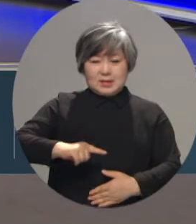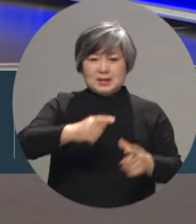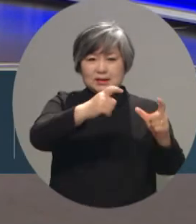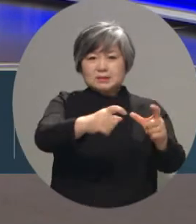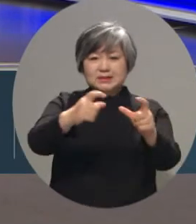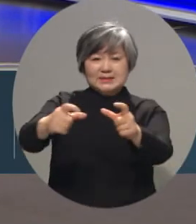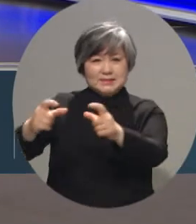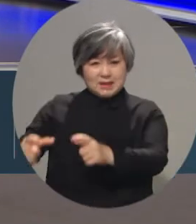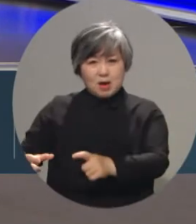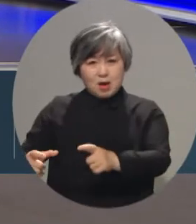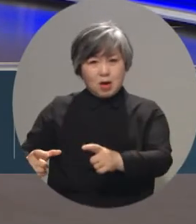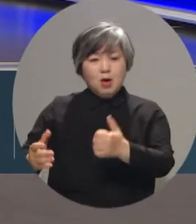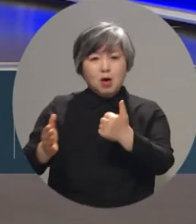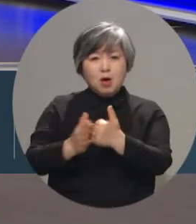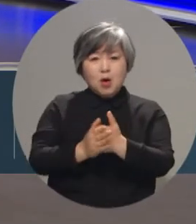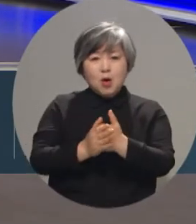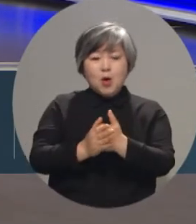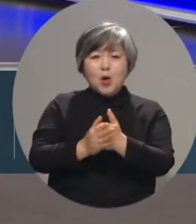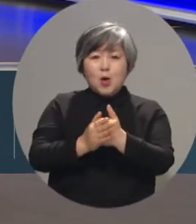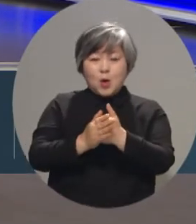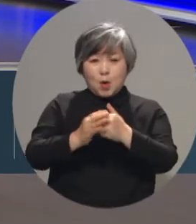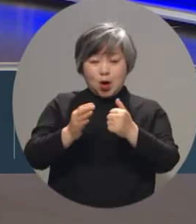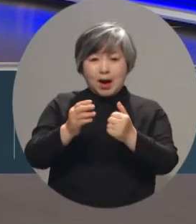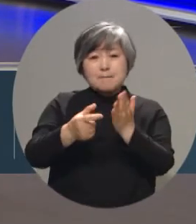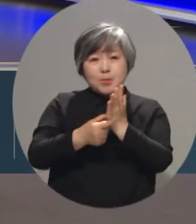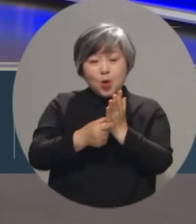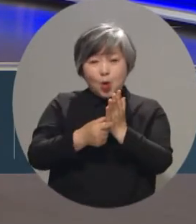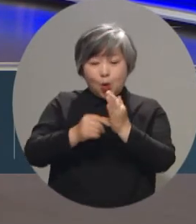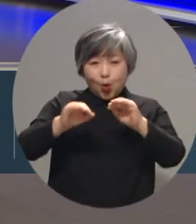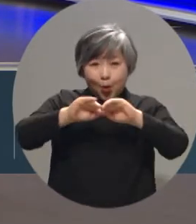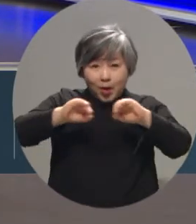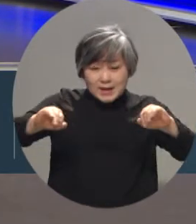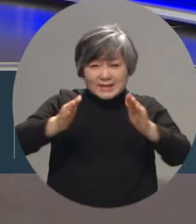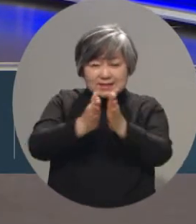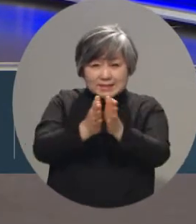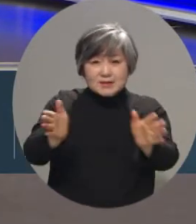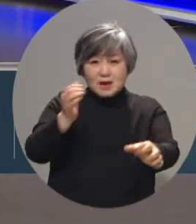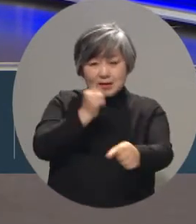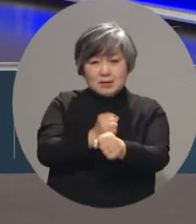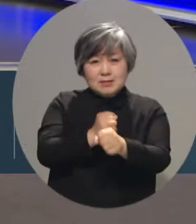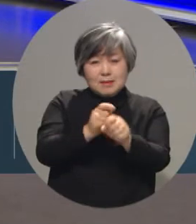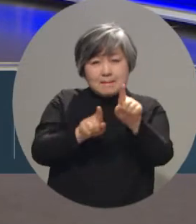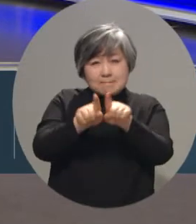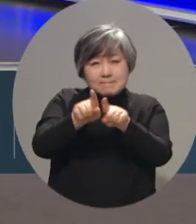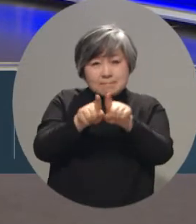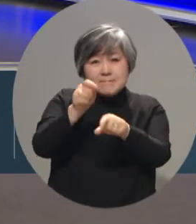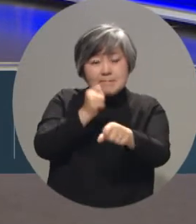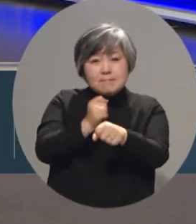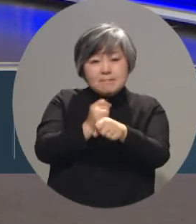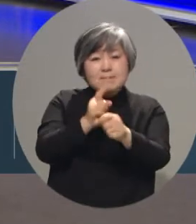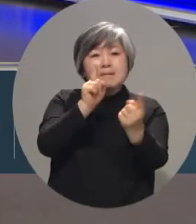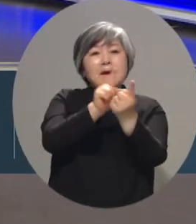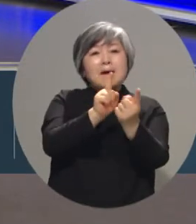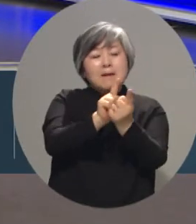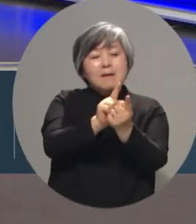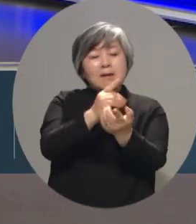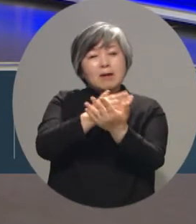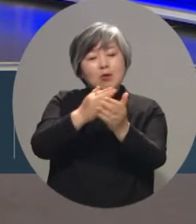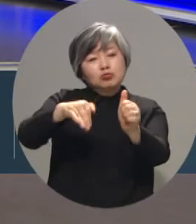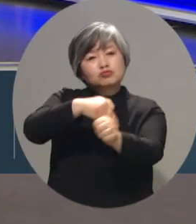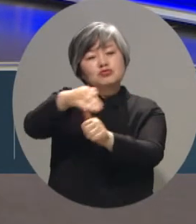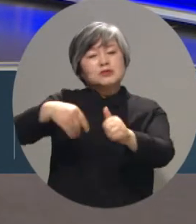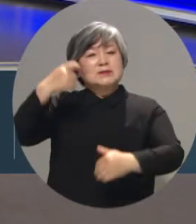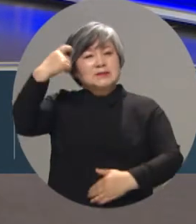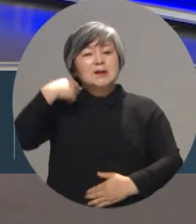지역 에서 개표도 본격적으로 시작이 됐습니다. 개표율 전해드리고 격전지 현장 연결해서 분위기